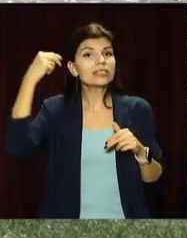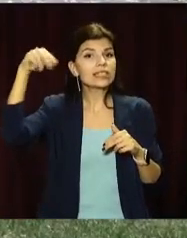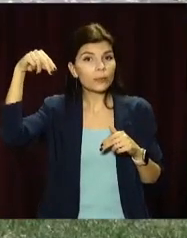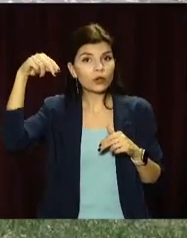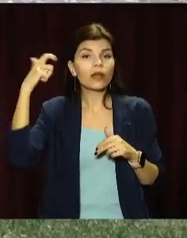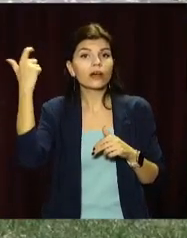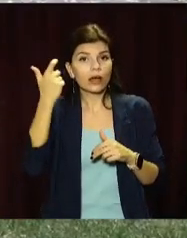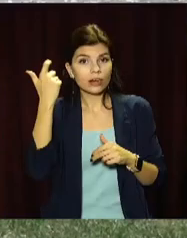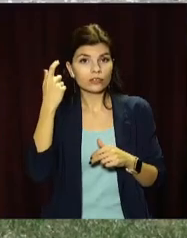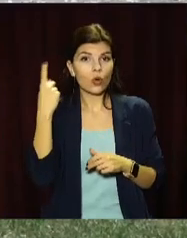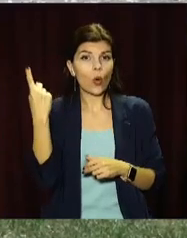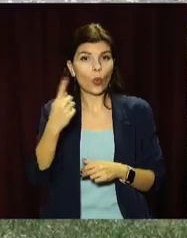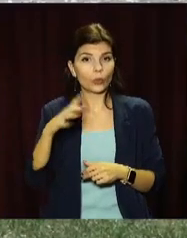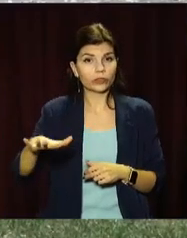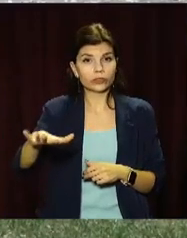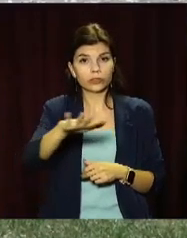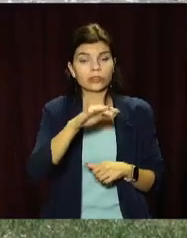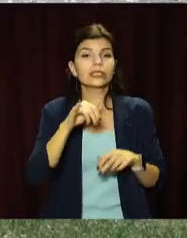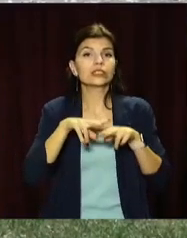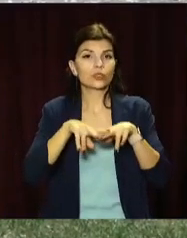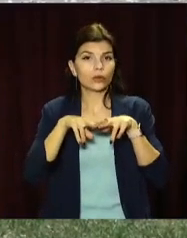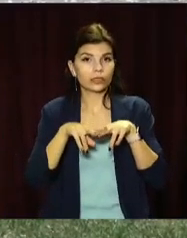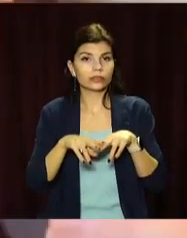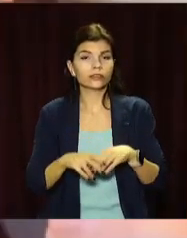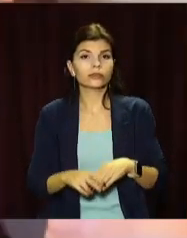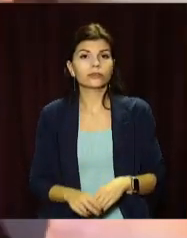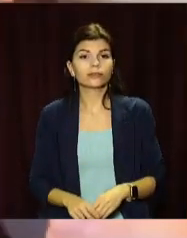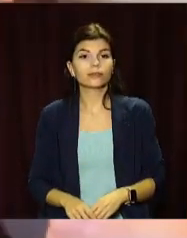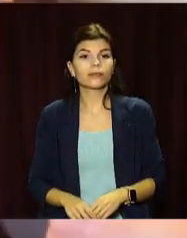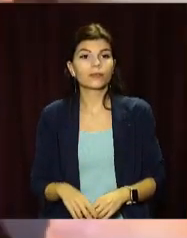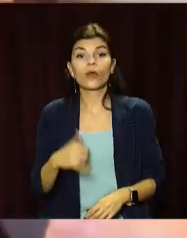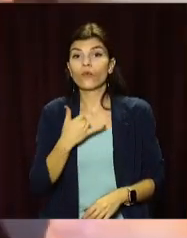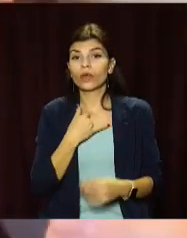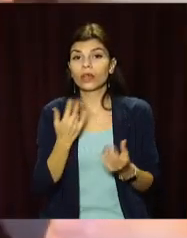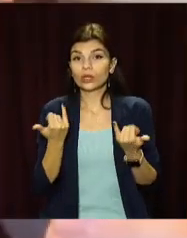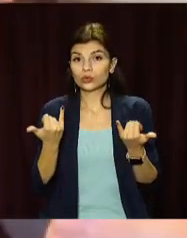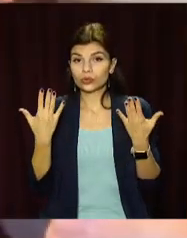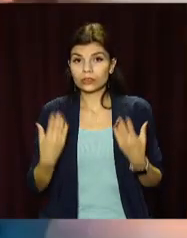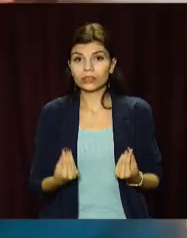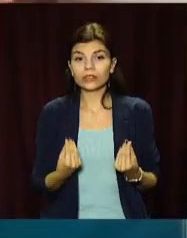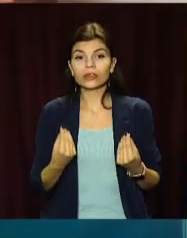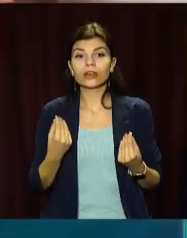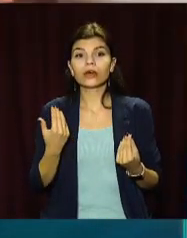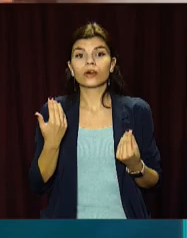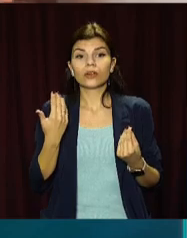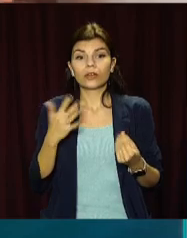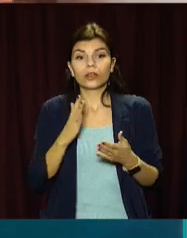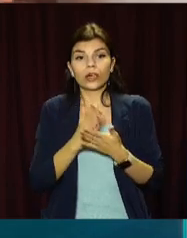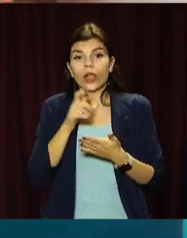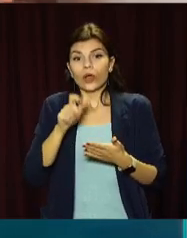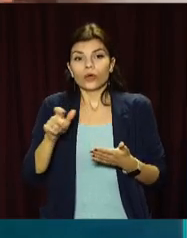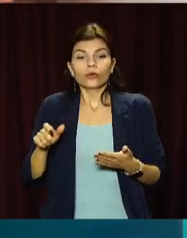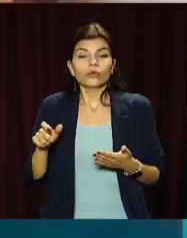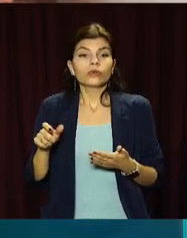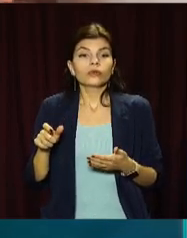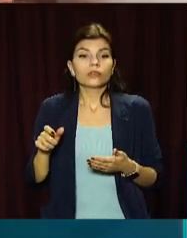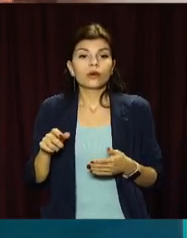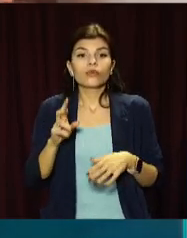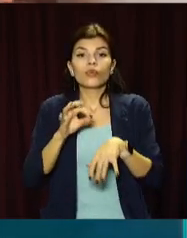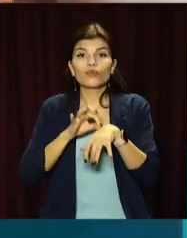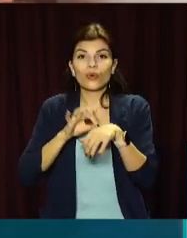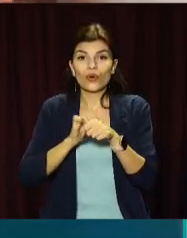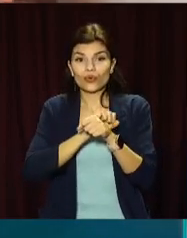Запорізькій, Харківській областях та столиці. У нас на сьогоднішній день вже відведено під лікування хворих